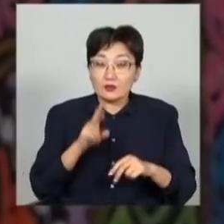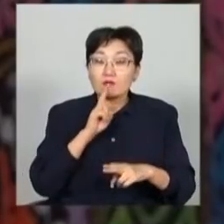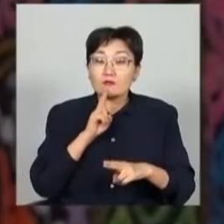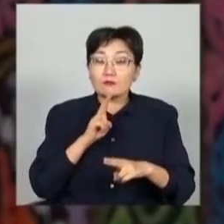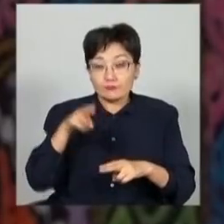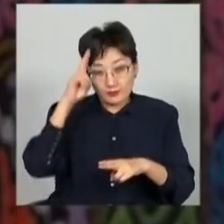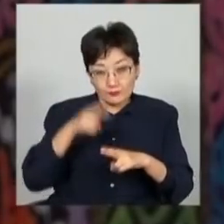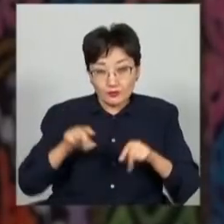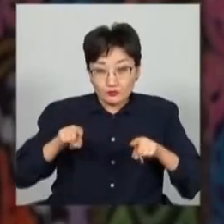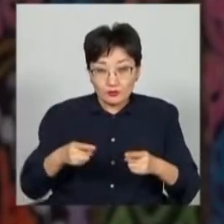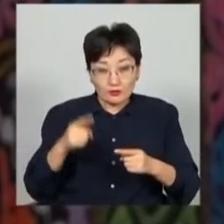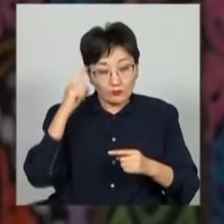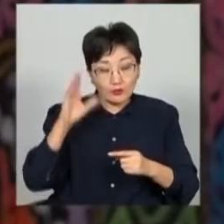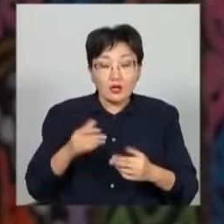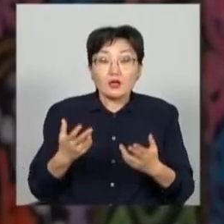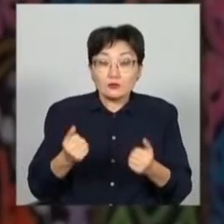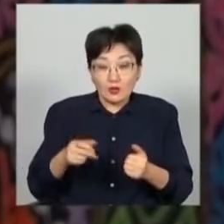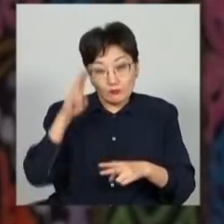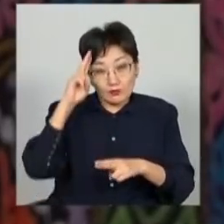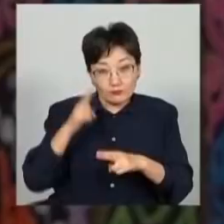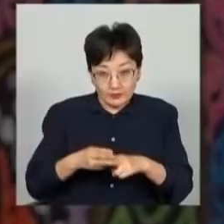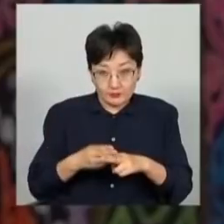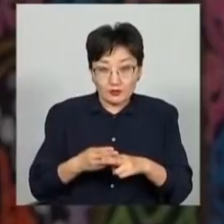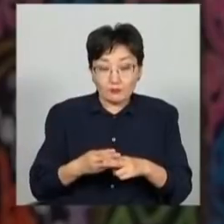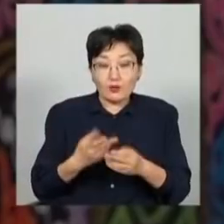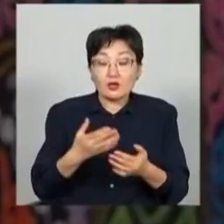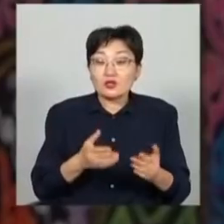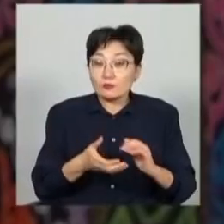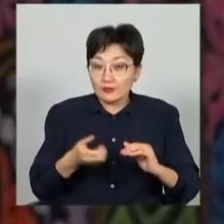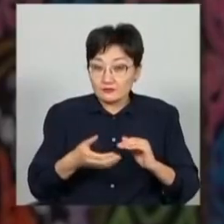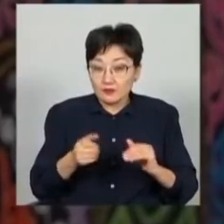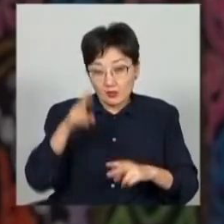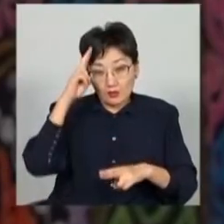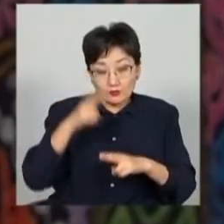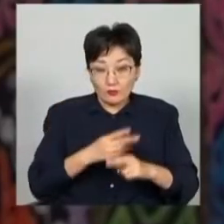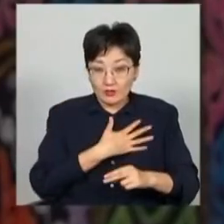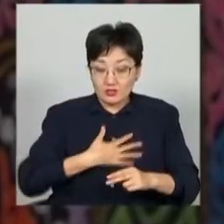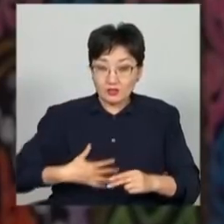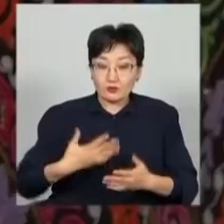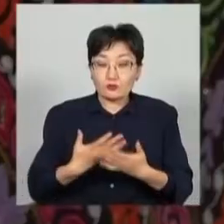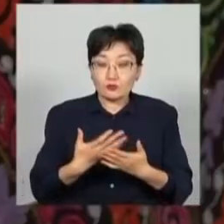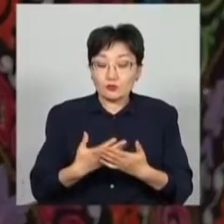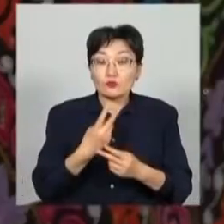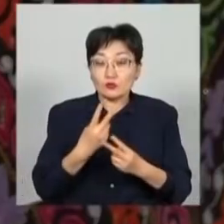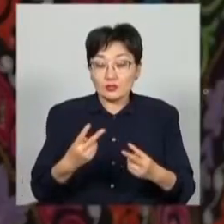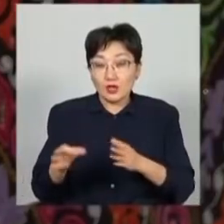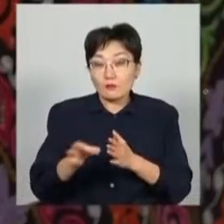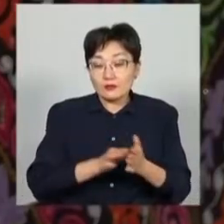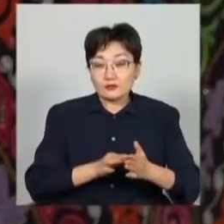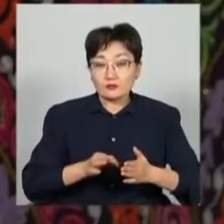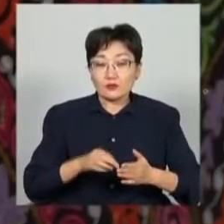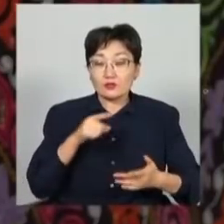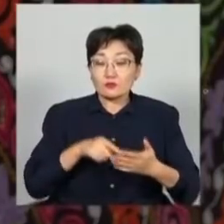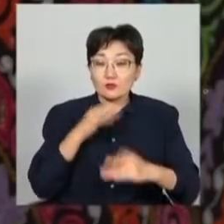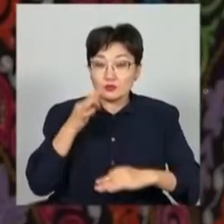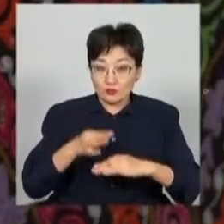aketet degen oy bolmadı. Bar dep bağırımdı şakırdım. Olar bağırımının jarakatın körüdü. Birden jañağı sıraq